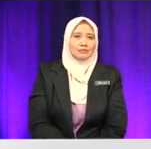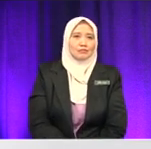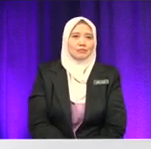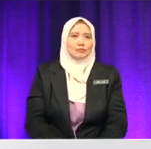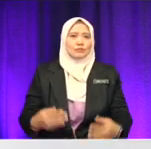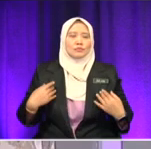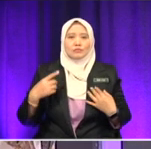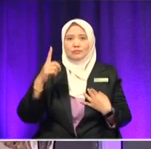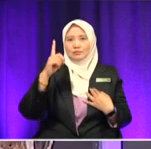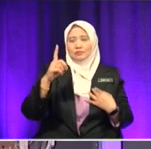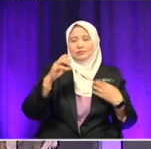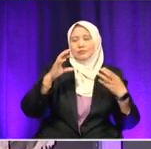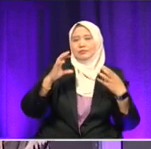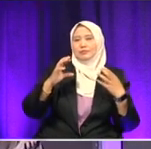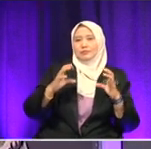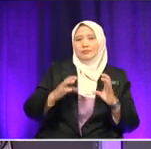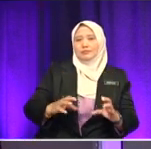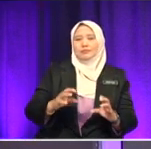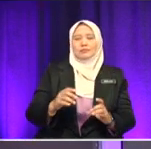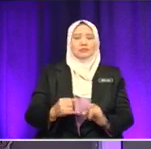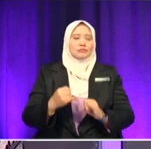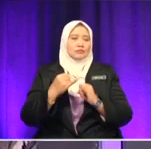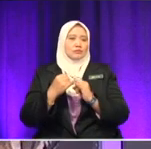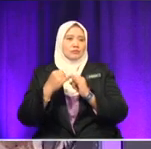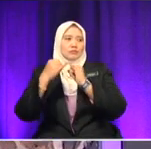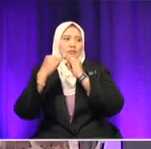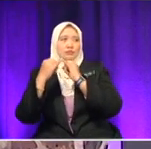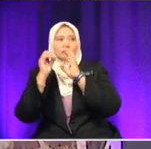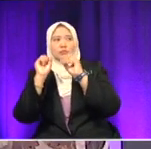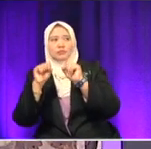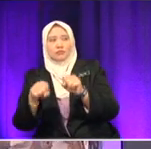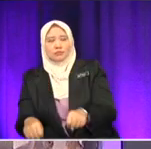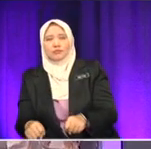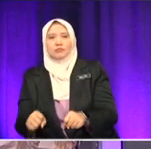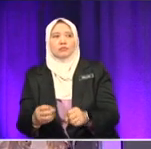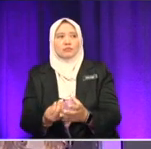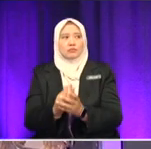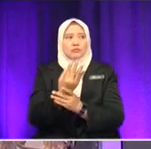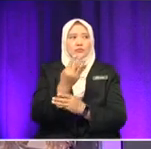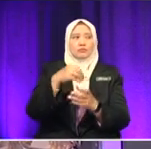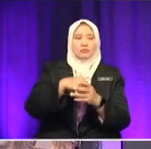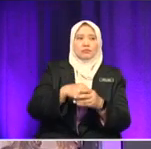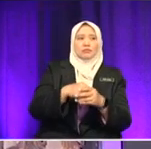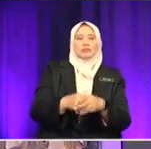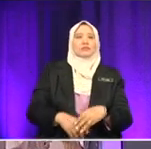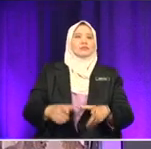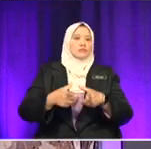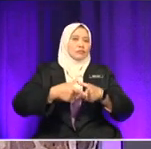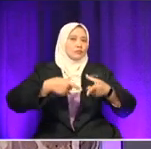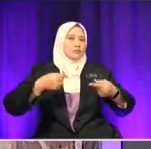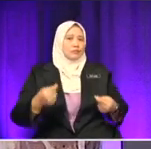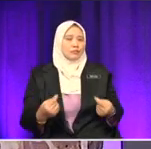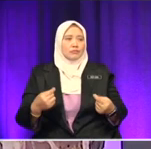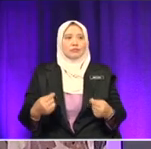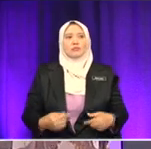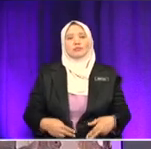mempunyai satu ciri istimewa, iaitu ia dapat membiak dalam sel hidup. Contoh macam COVID lah. Betul. Virus COVID kan hidup dalam